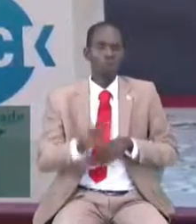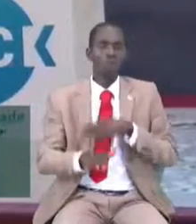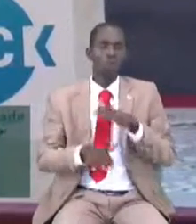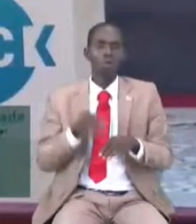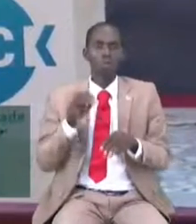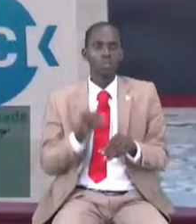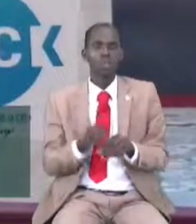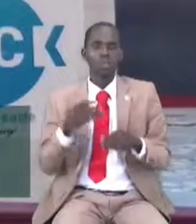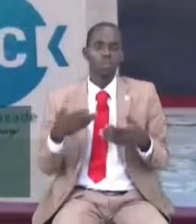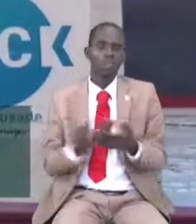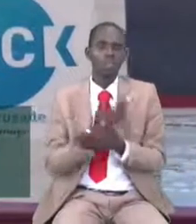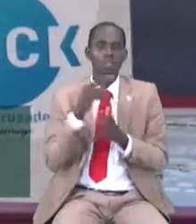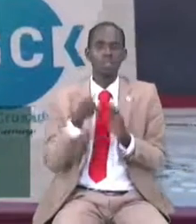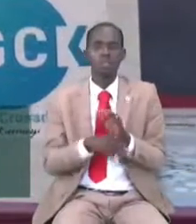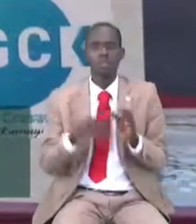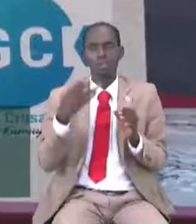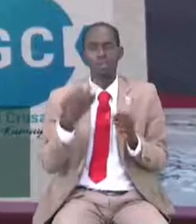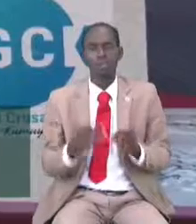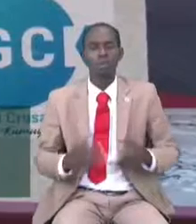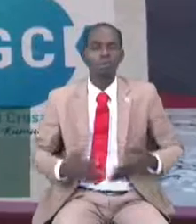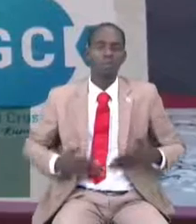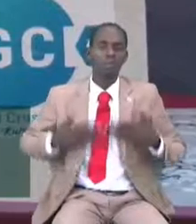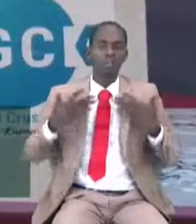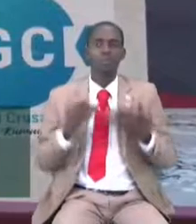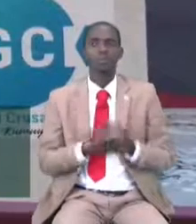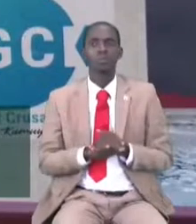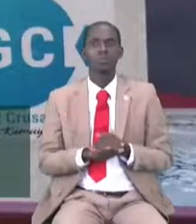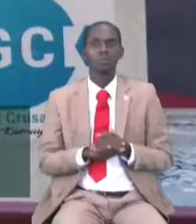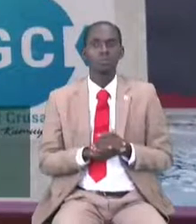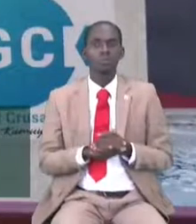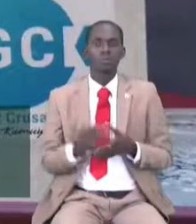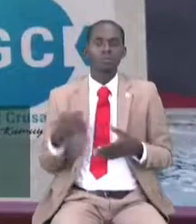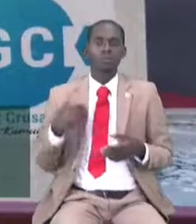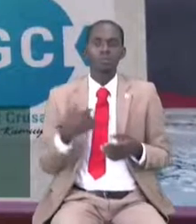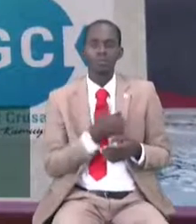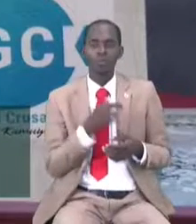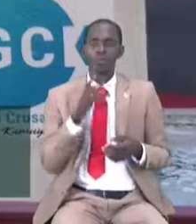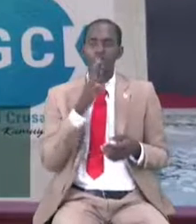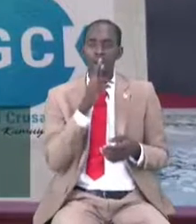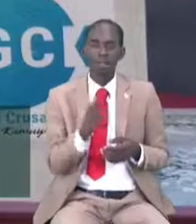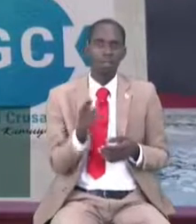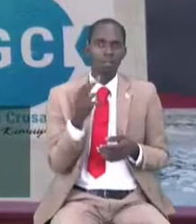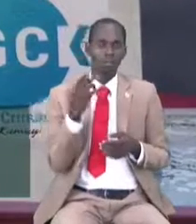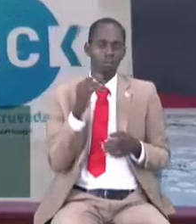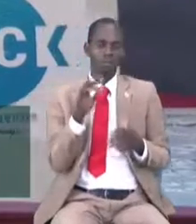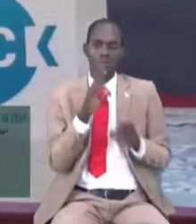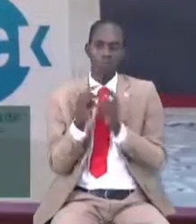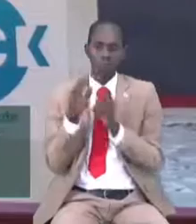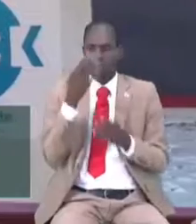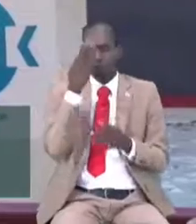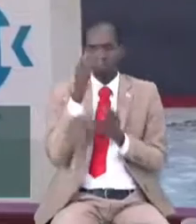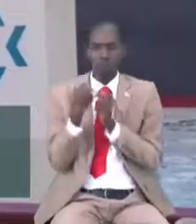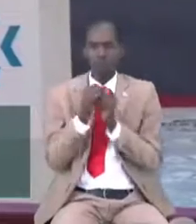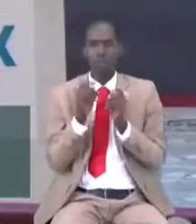Nous nous identifions avec lui. Il a pris notre place pour que nous venions à sa